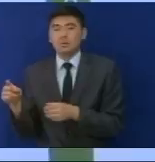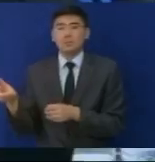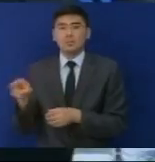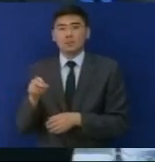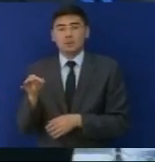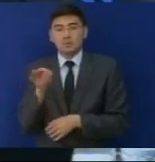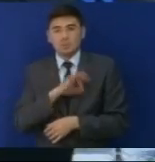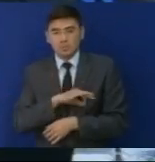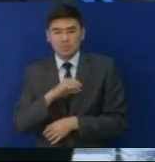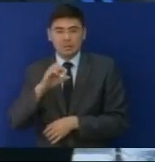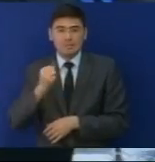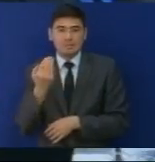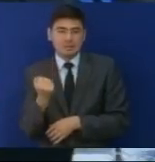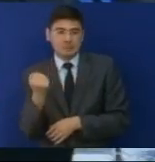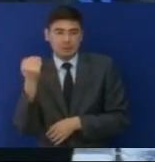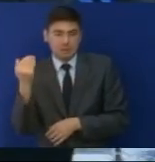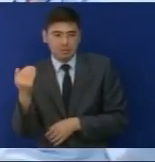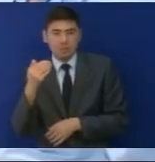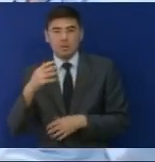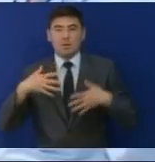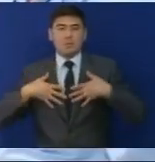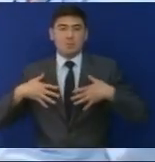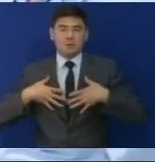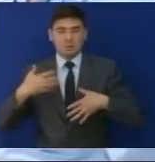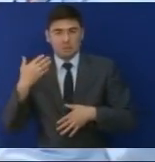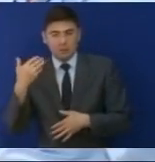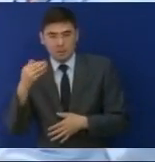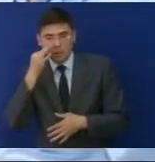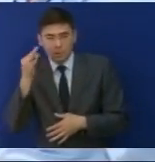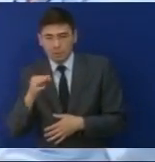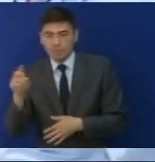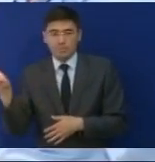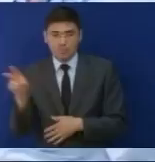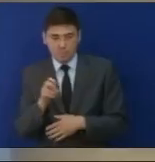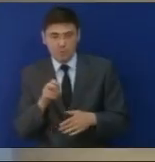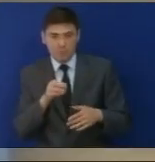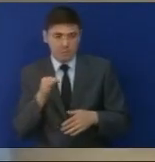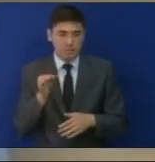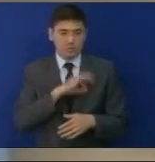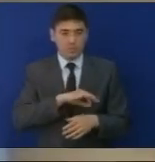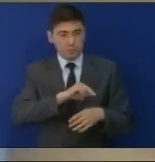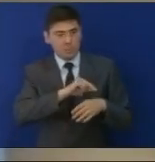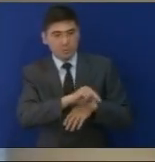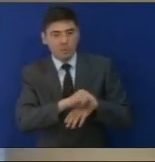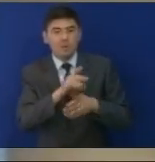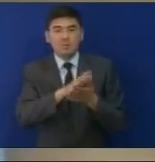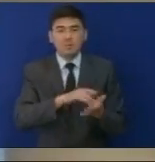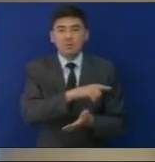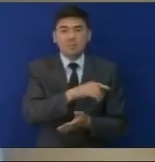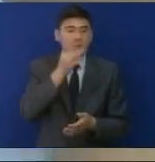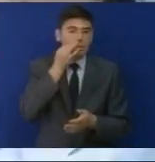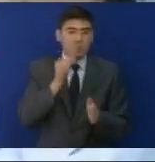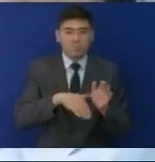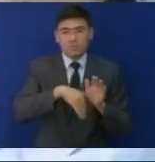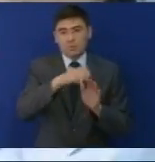медицинских университетов США и Канады. По мнению зарубежных ученых, все эти нововведения в рамках совместного проекта дадут шанс медуниверситету Семея